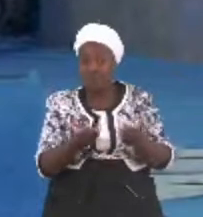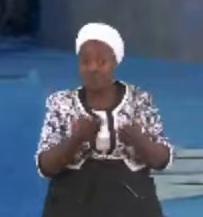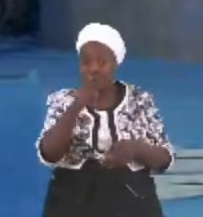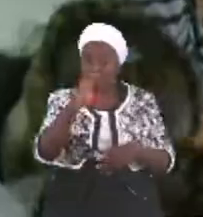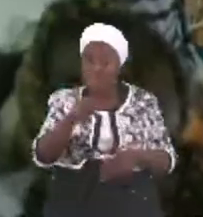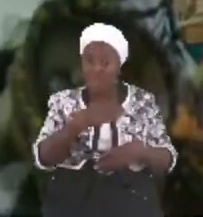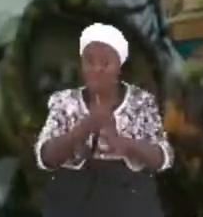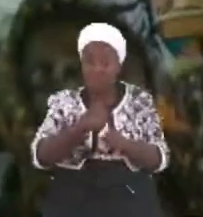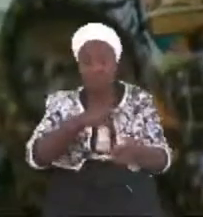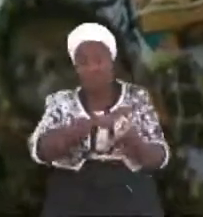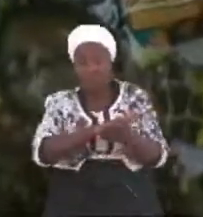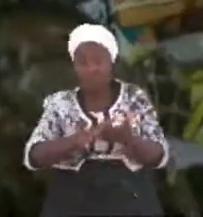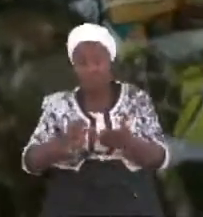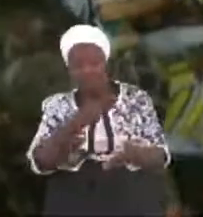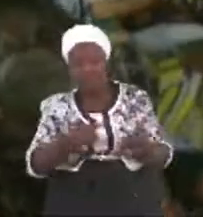pur.